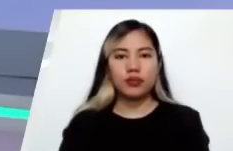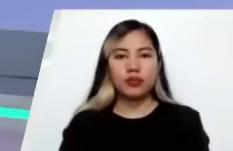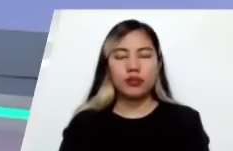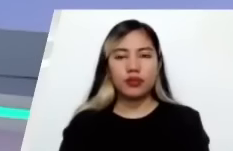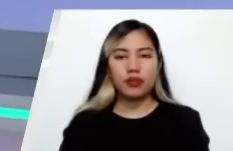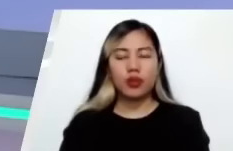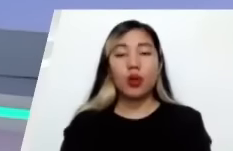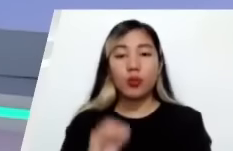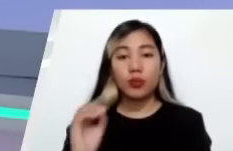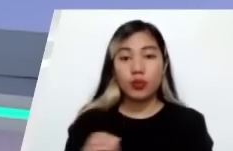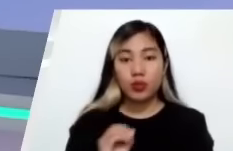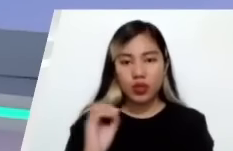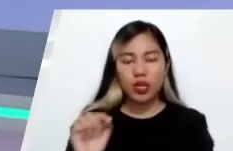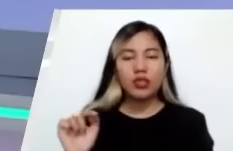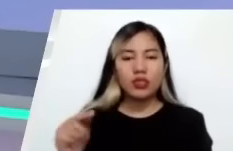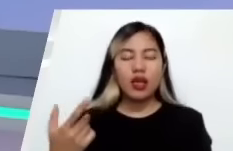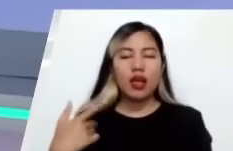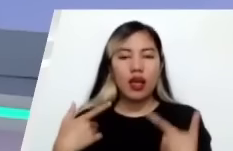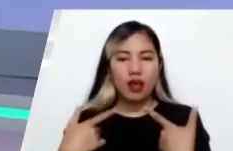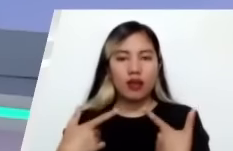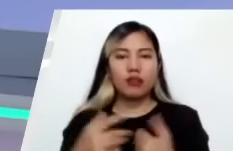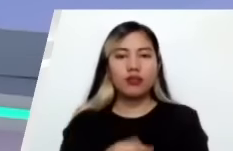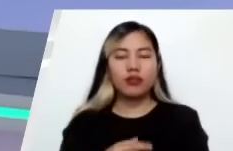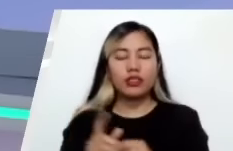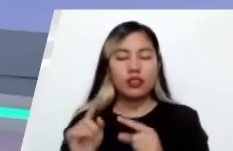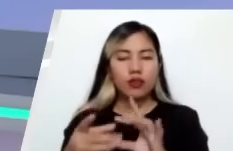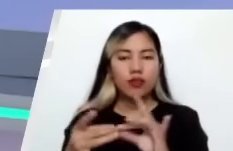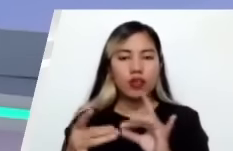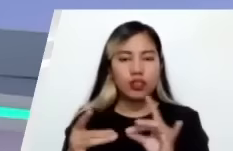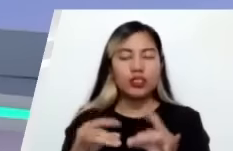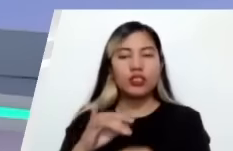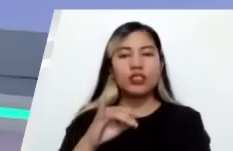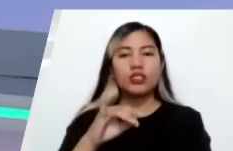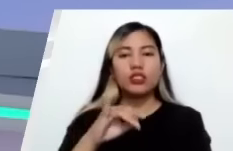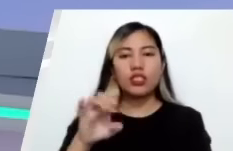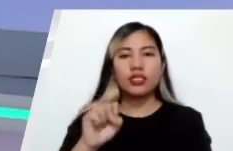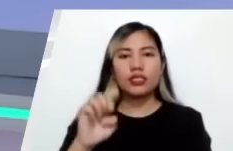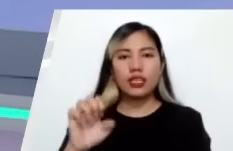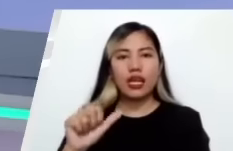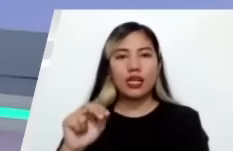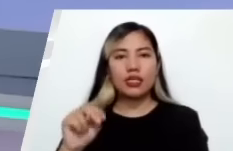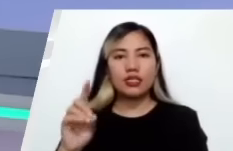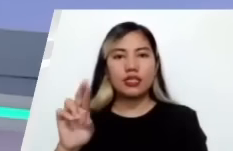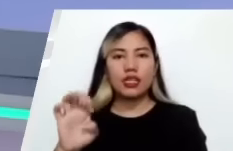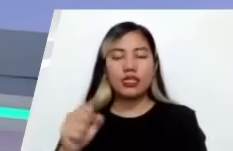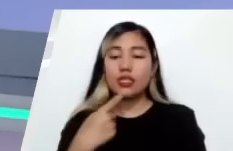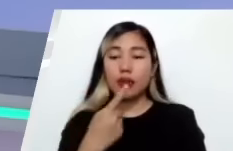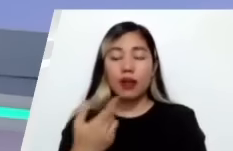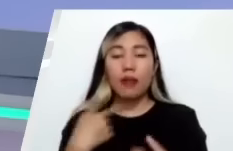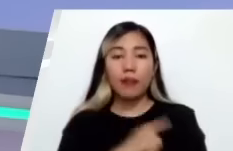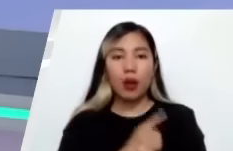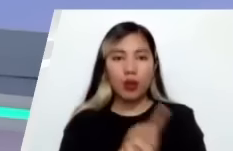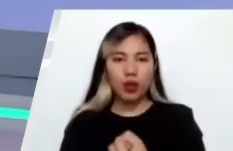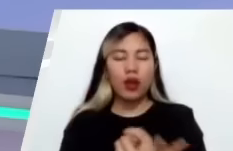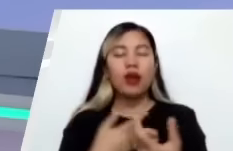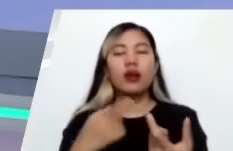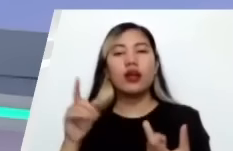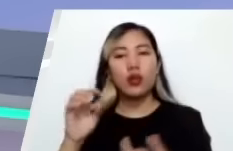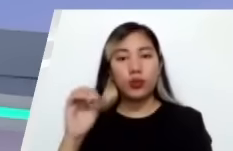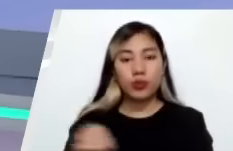Martirez kay Justice Undersecretary Jesse Andres nang sabihin niyang may kapangyarihan ang Ombudsman na disiplinahin si Vice President Sara